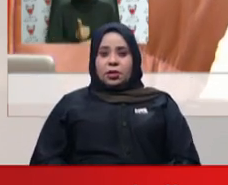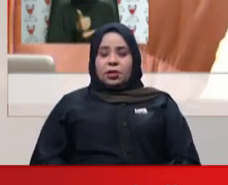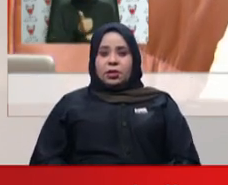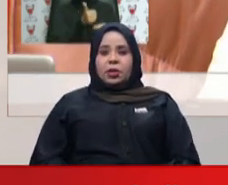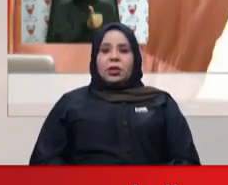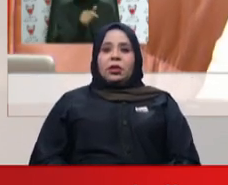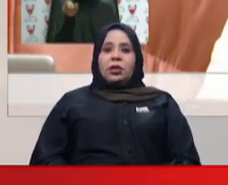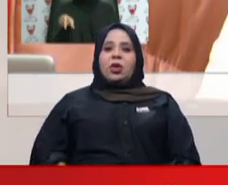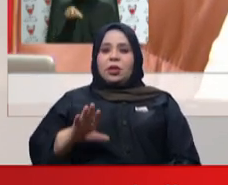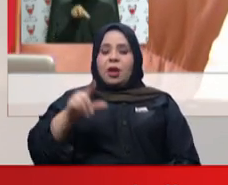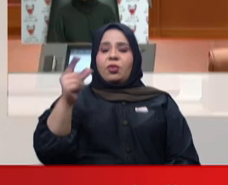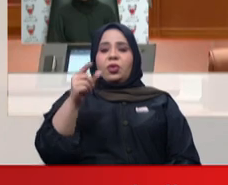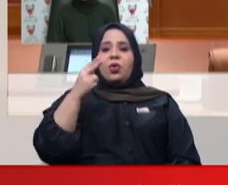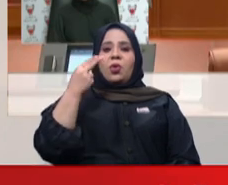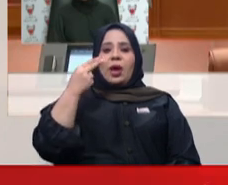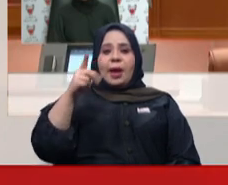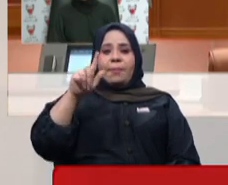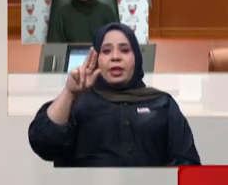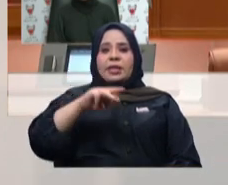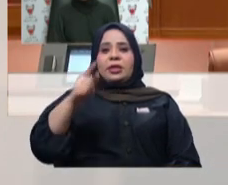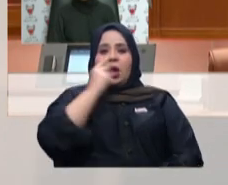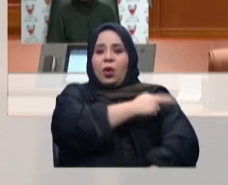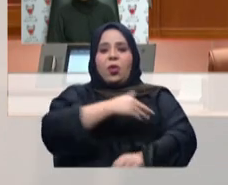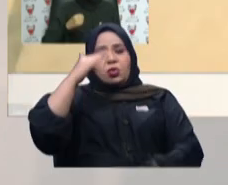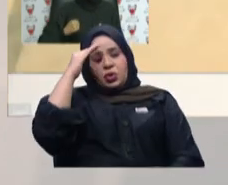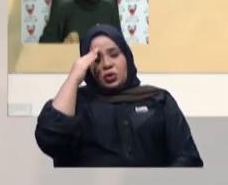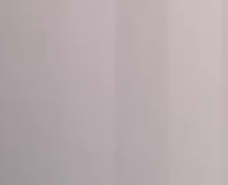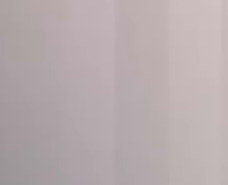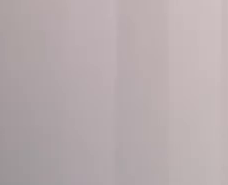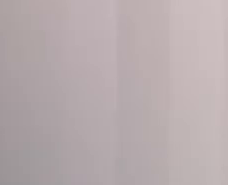من هذا المشروع. نعم دكتور عبد العزيز العجمان عضو مجلس الشورى، شكرا جزيلا لك.